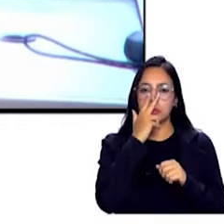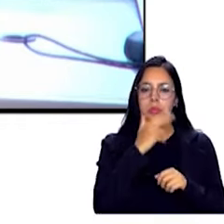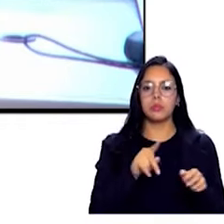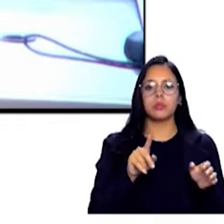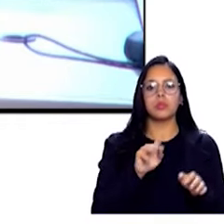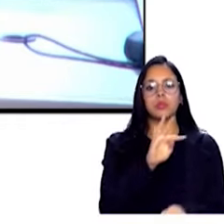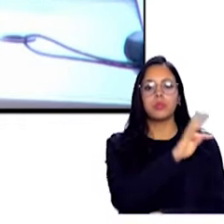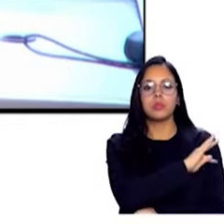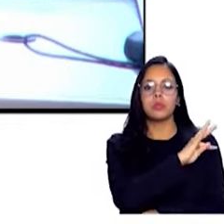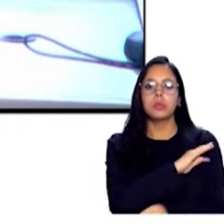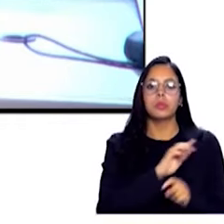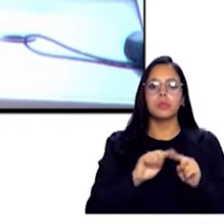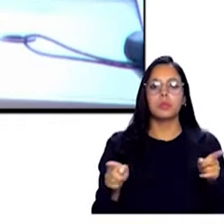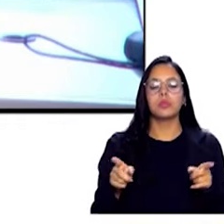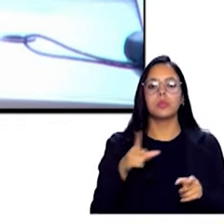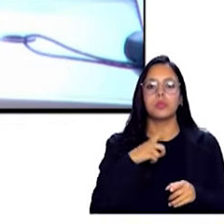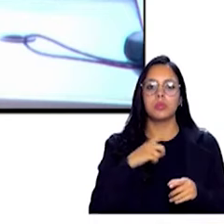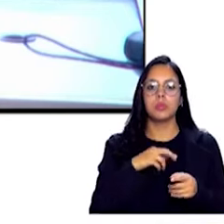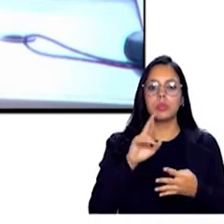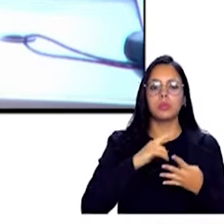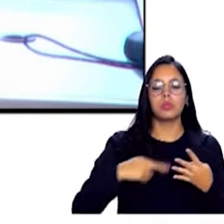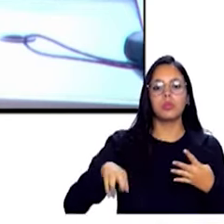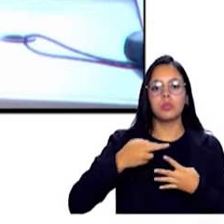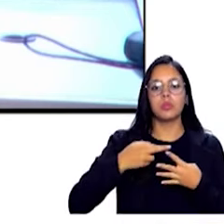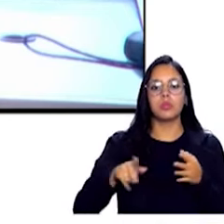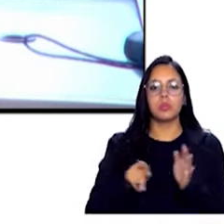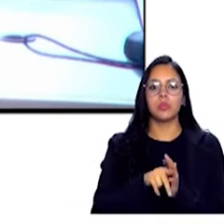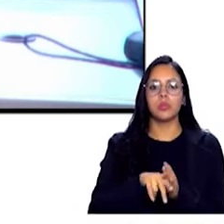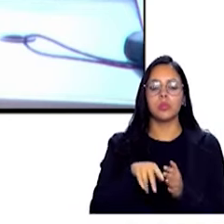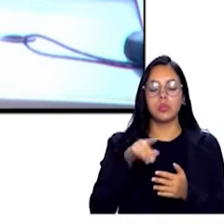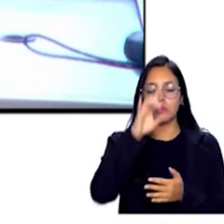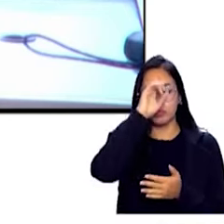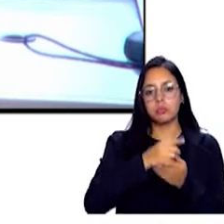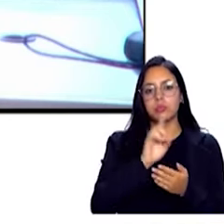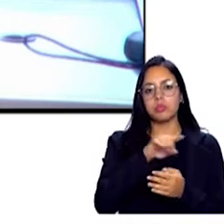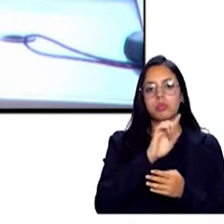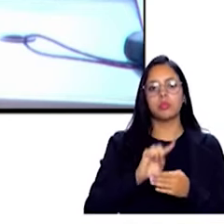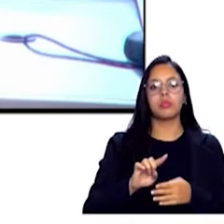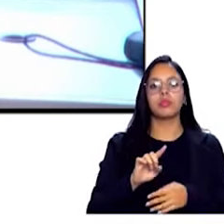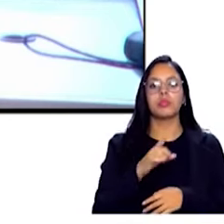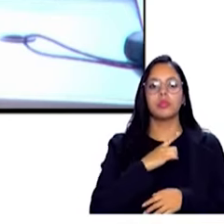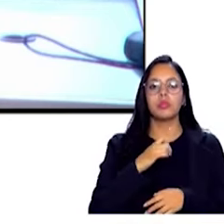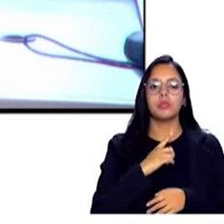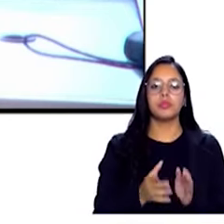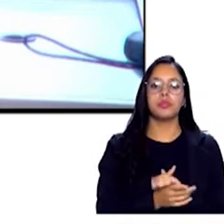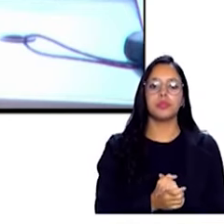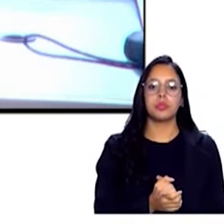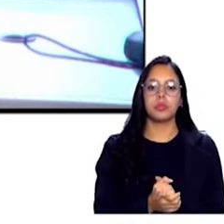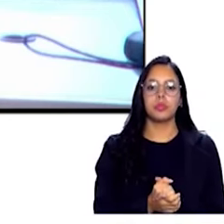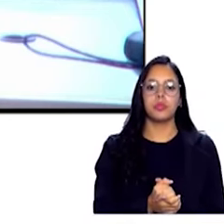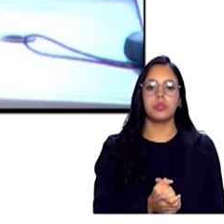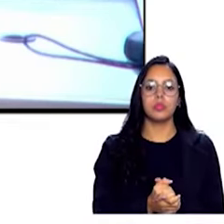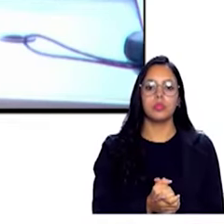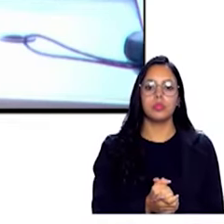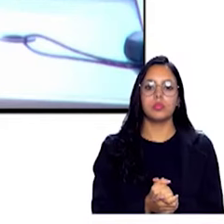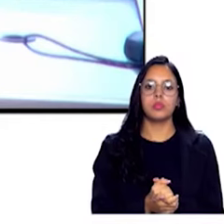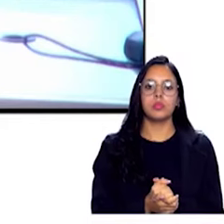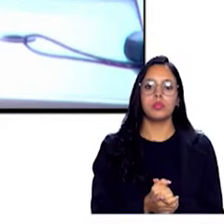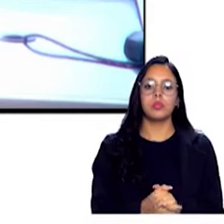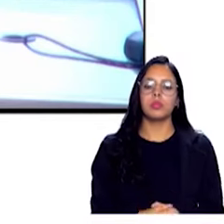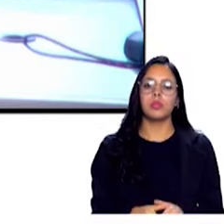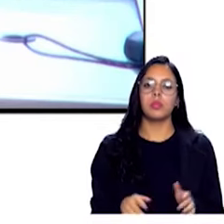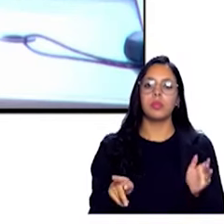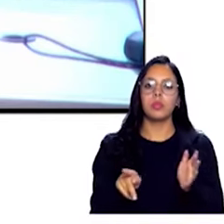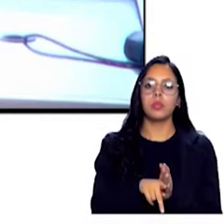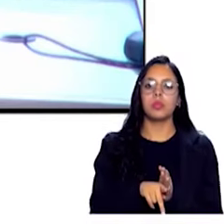cassation se cache en réalité une véritable question politique au Sens Noble Du terme la Police la